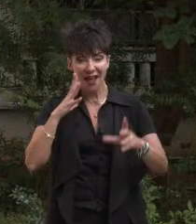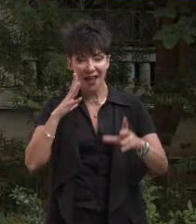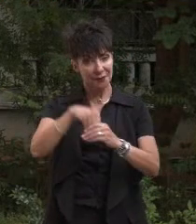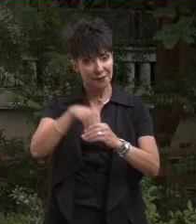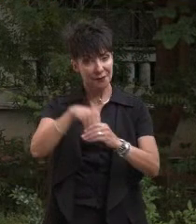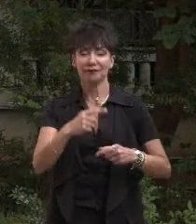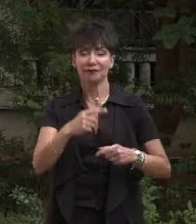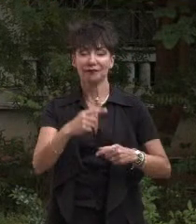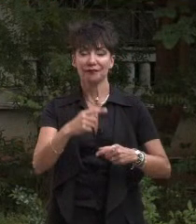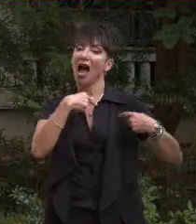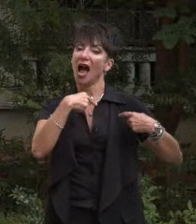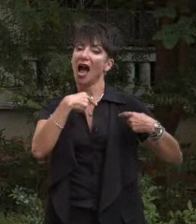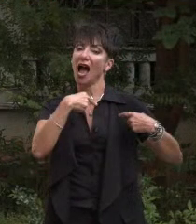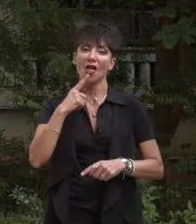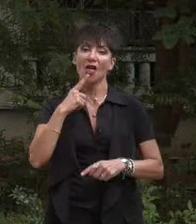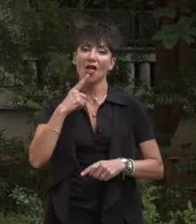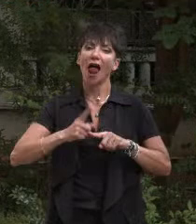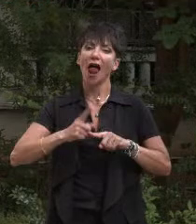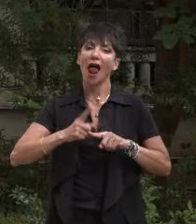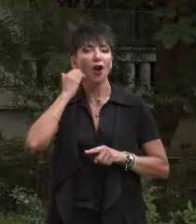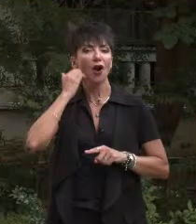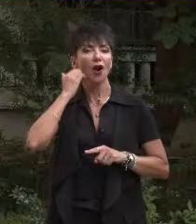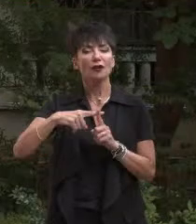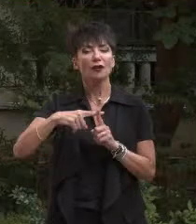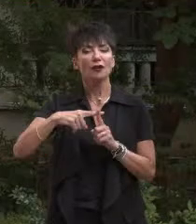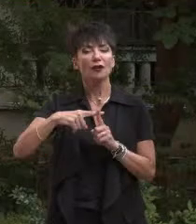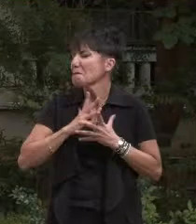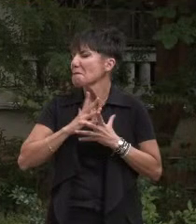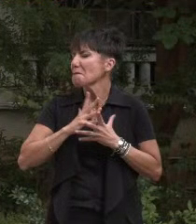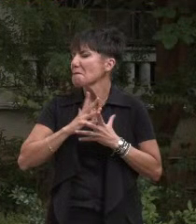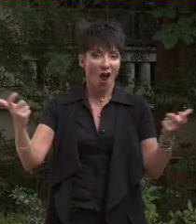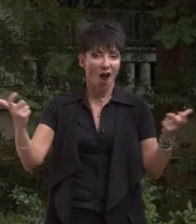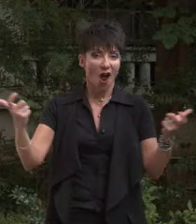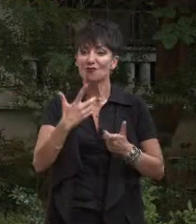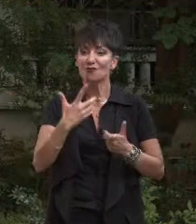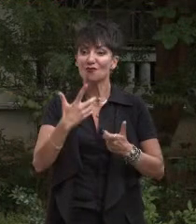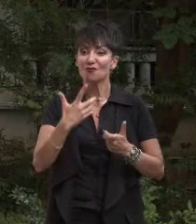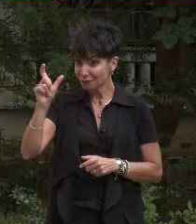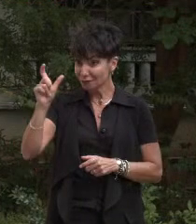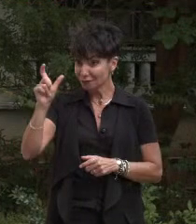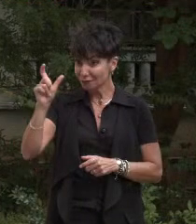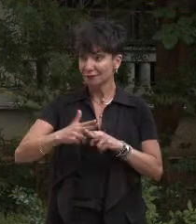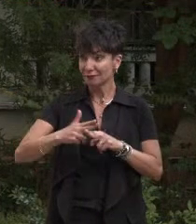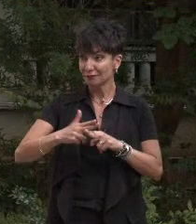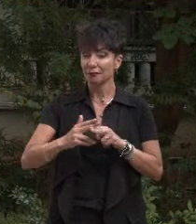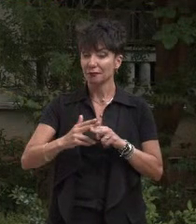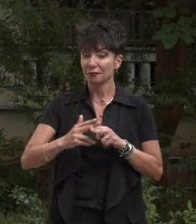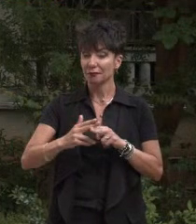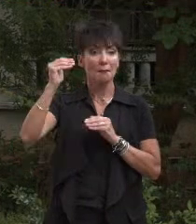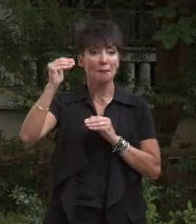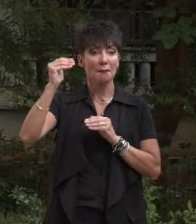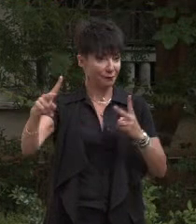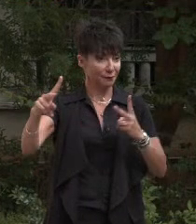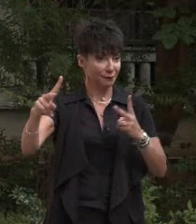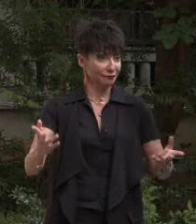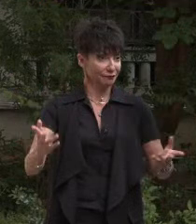του Ελληνικού Ερυθρού Σταυρού, αυτής της απίστευτης οικογένειας, καθώς εκπροσωπείτε αυτές τις αξίες. Το μέλλον λοιπόν είναι για εσάς